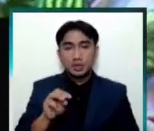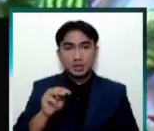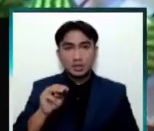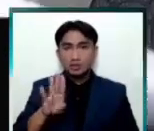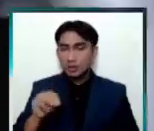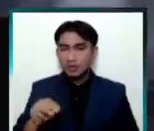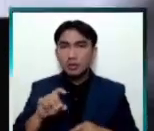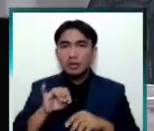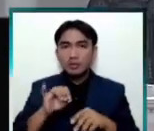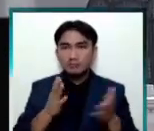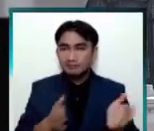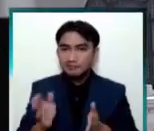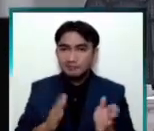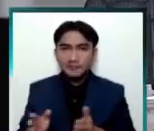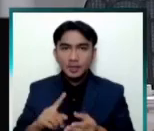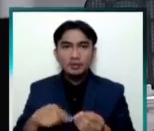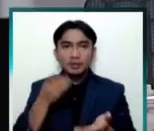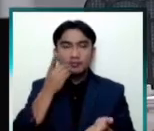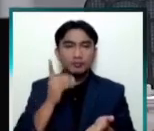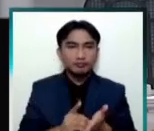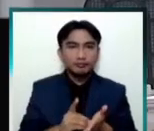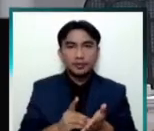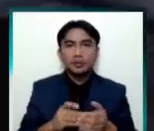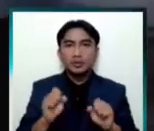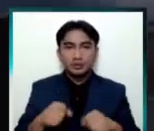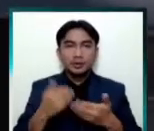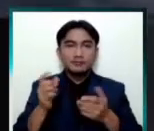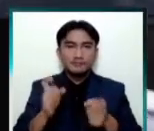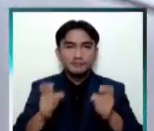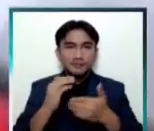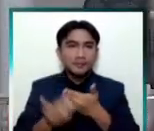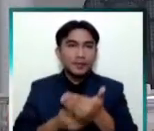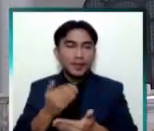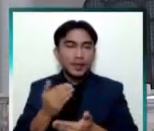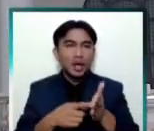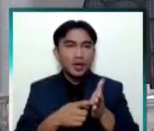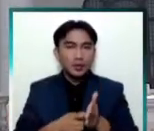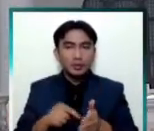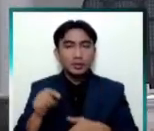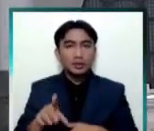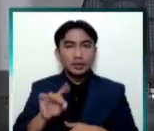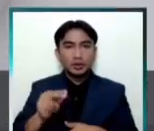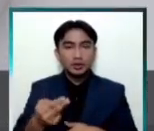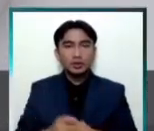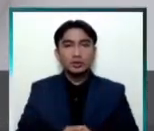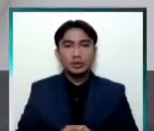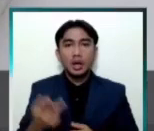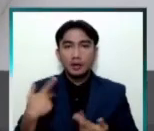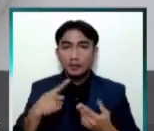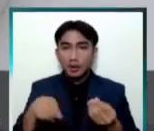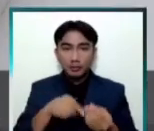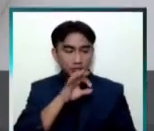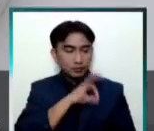kulang na documentary requirement, agad nilang ipoproseso ang request ng DOH. Pagdating naman sa mga benepisyo ng healthcare